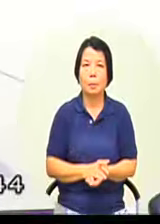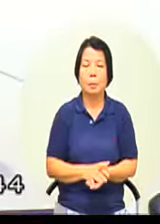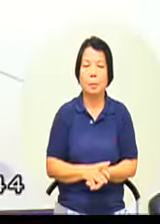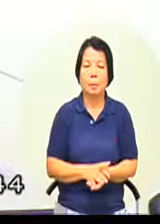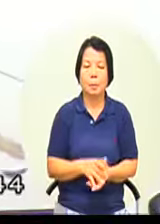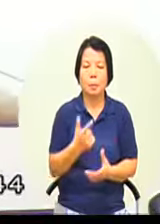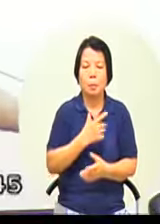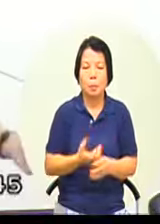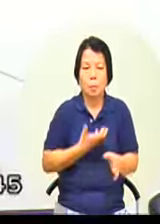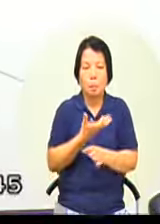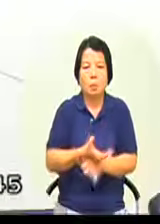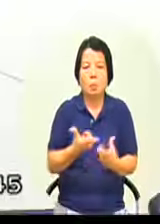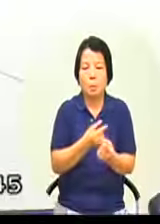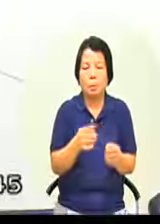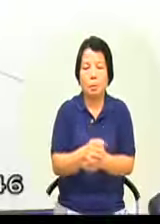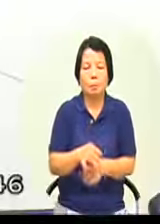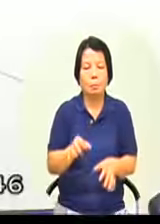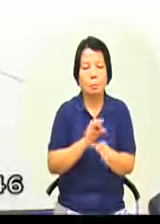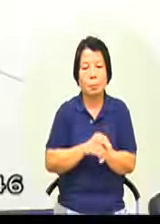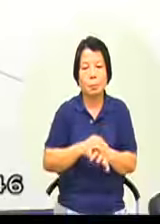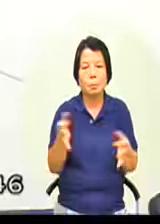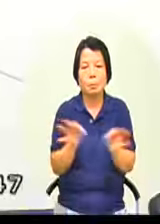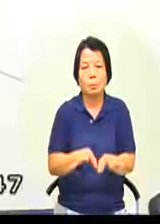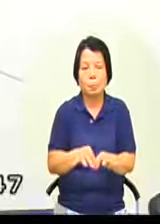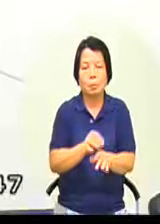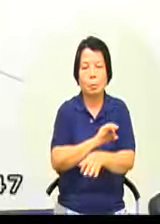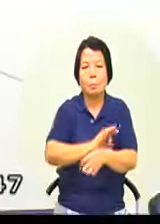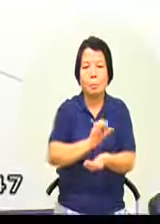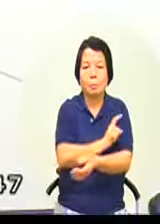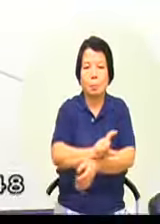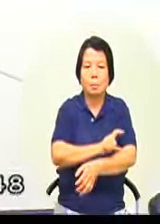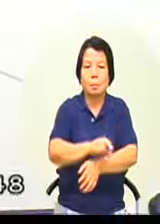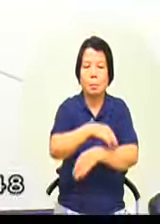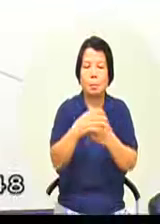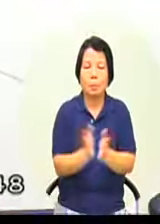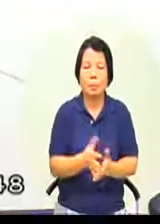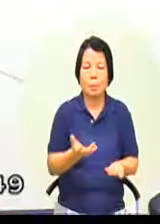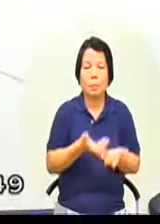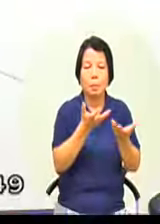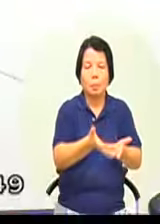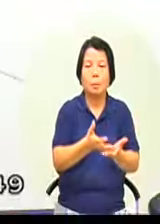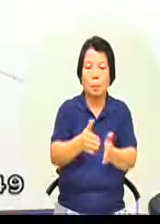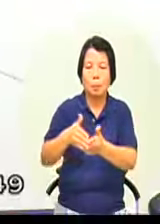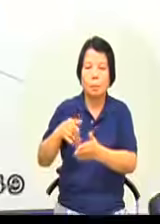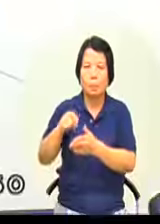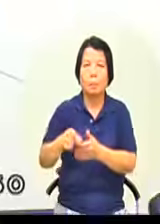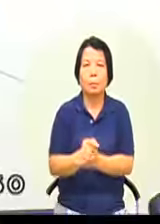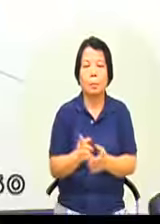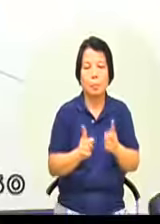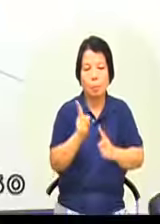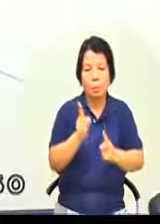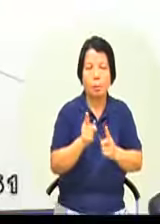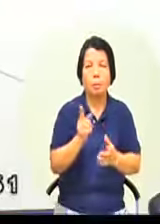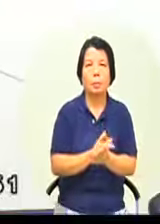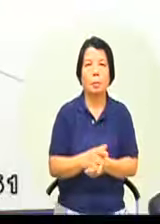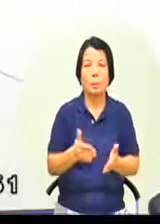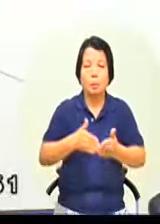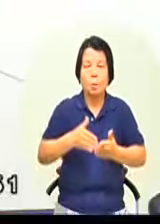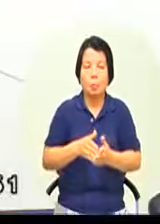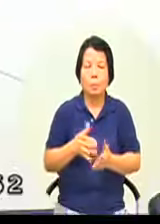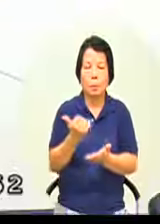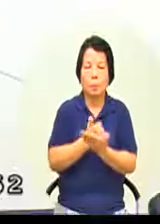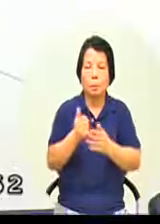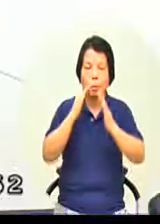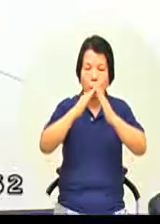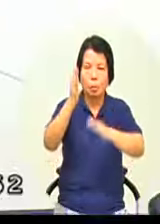他付出的心血又全部都泡汤了、所以这样的一个供需因素、我要请政府